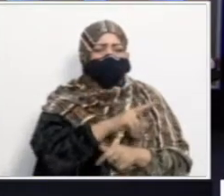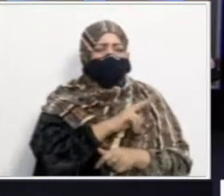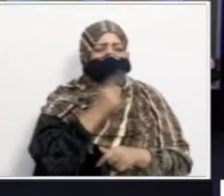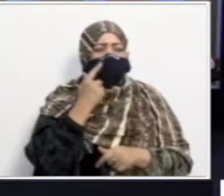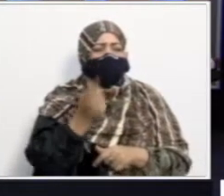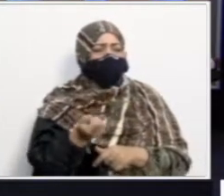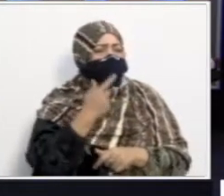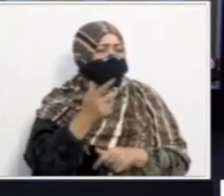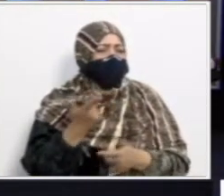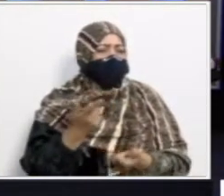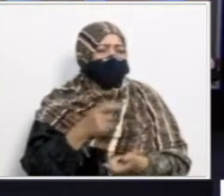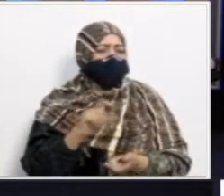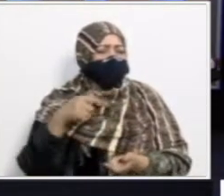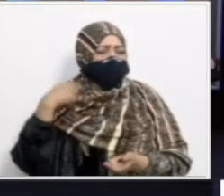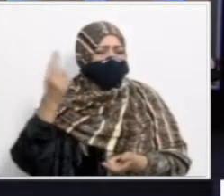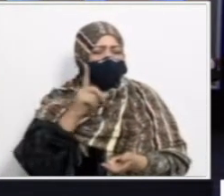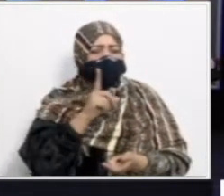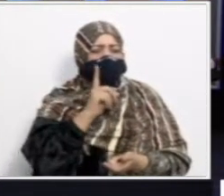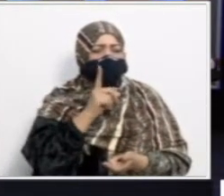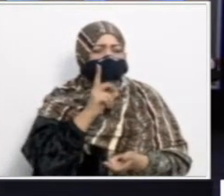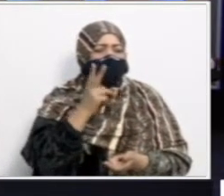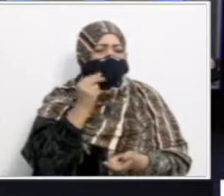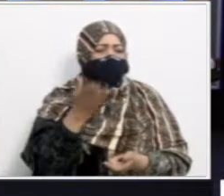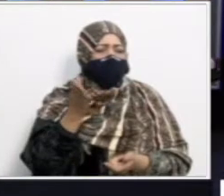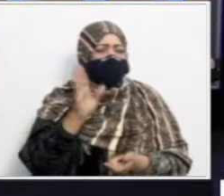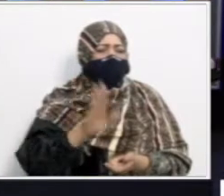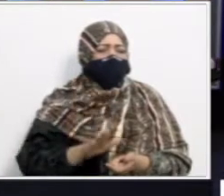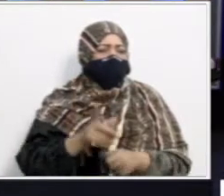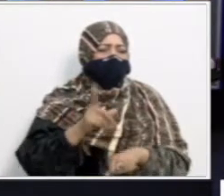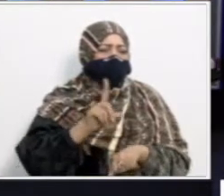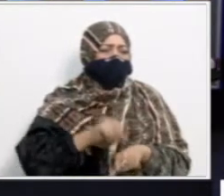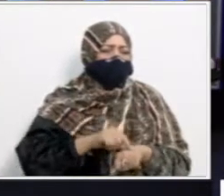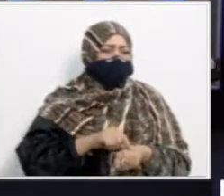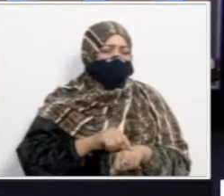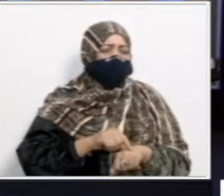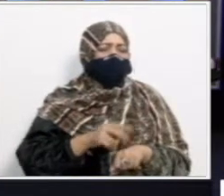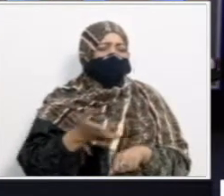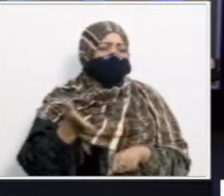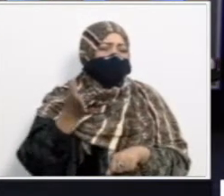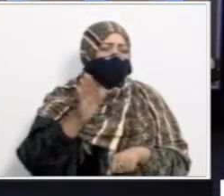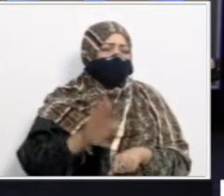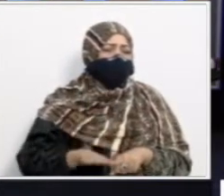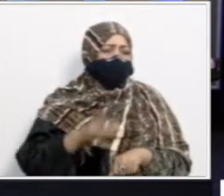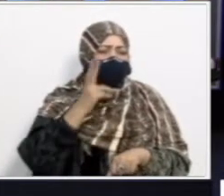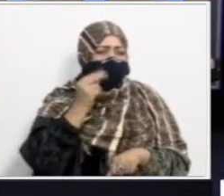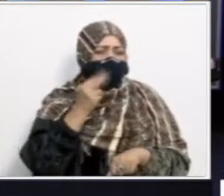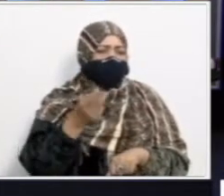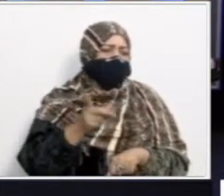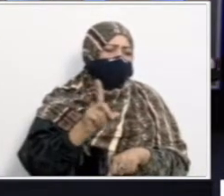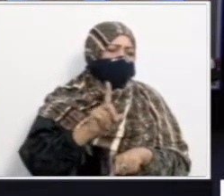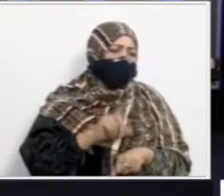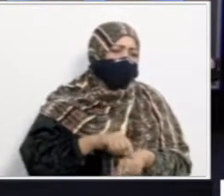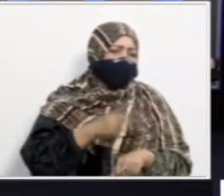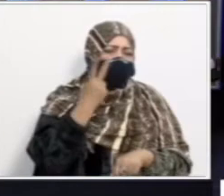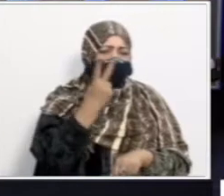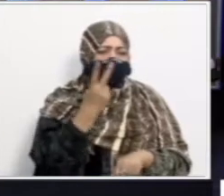عم بوي ولد عمه ولد بوي انا ولد عمه متوفي حتى هو في المنام في نفس